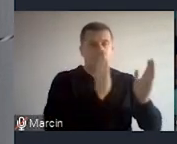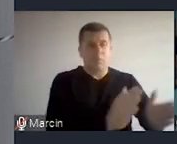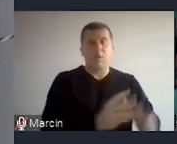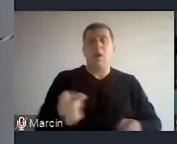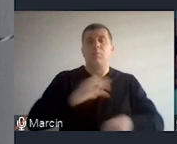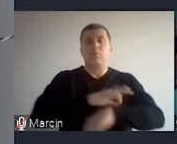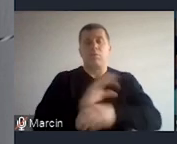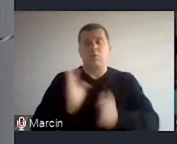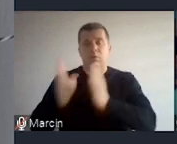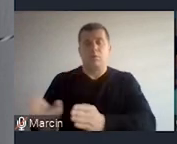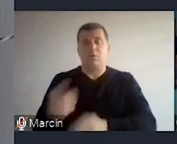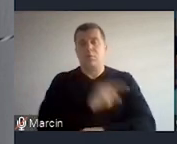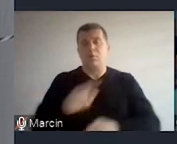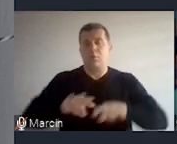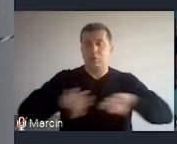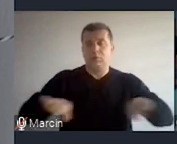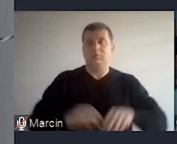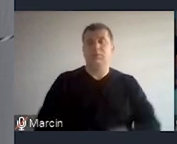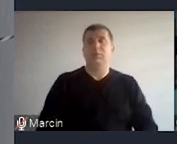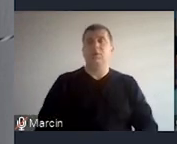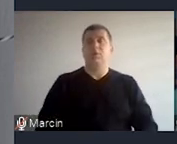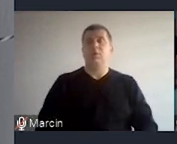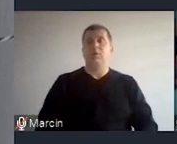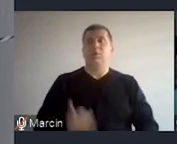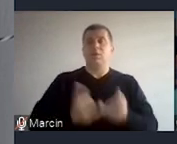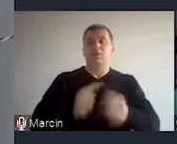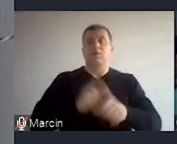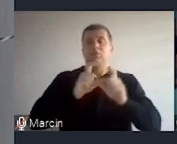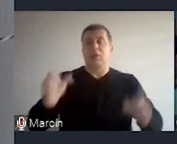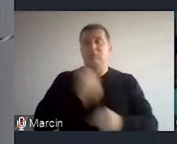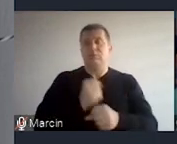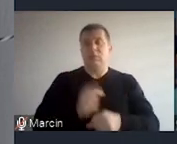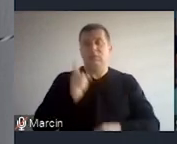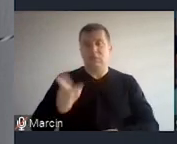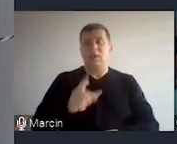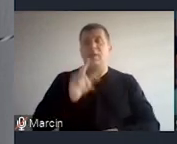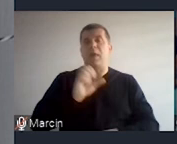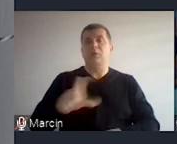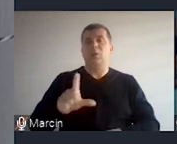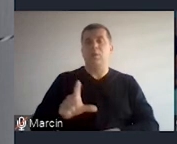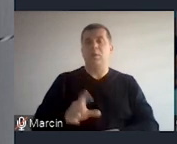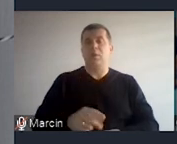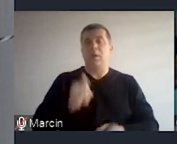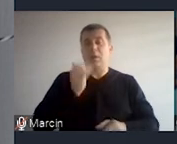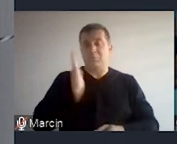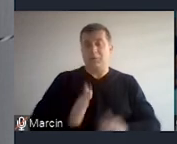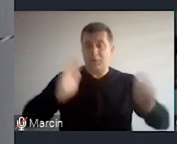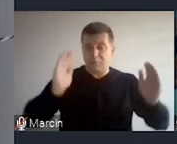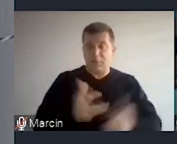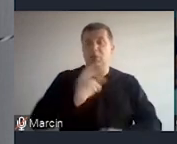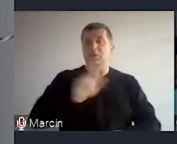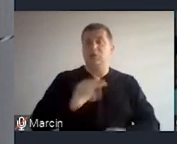odpowiadają obowiązki. Jeśli wymiar czasu pracy tego personelu będzie mniejszy niż pełen